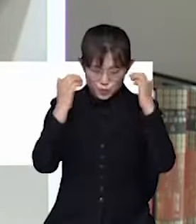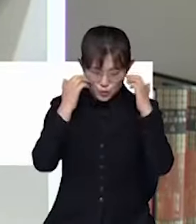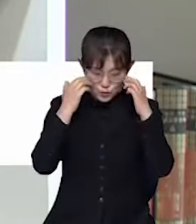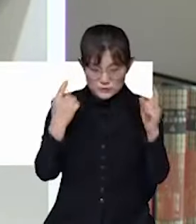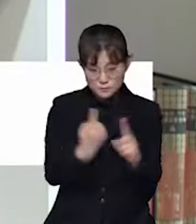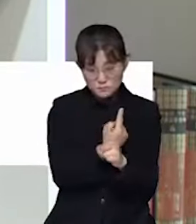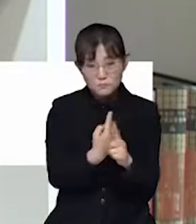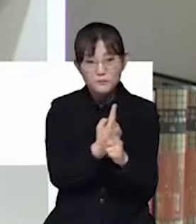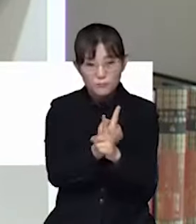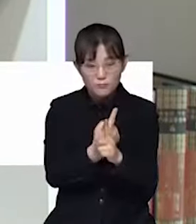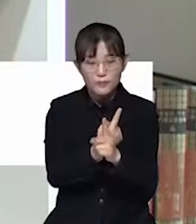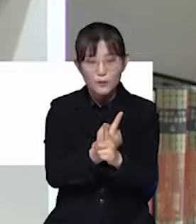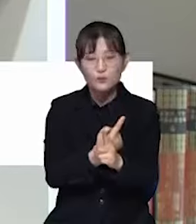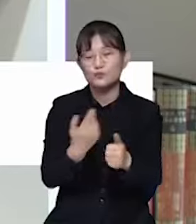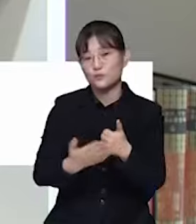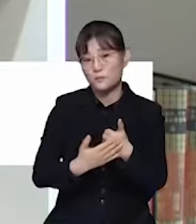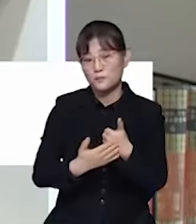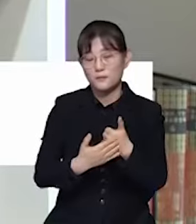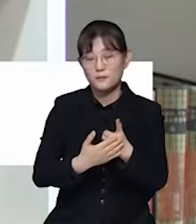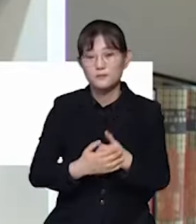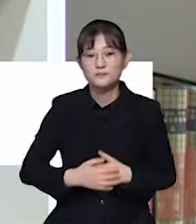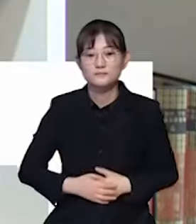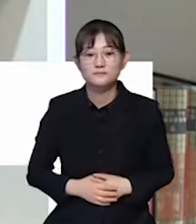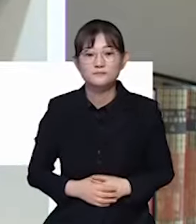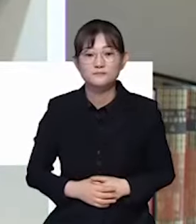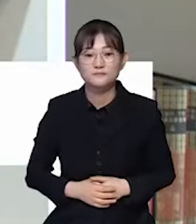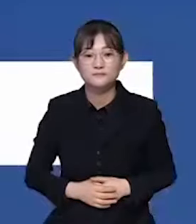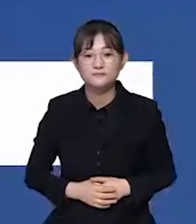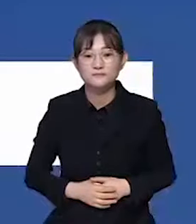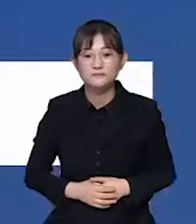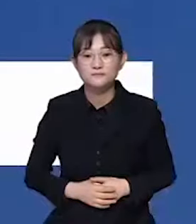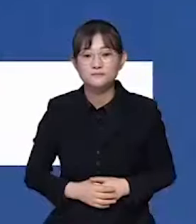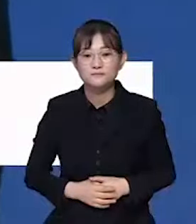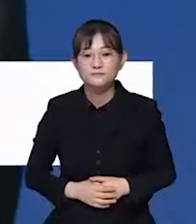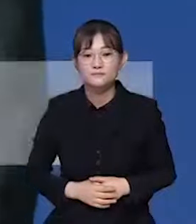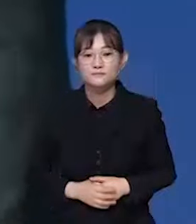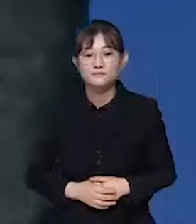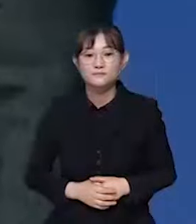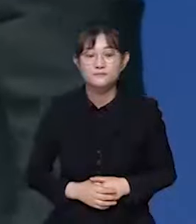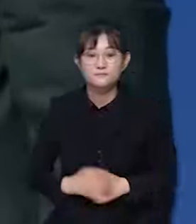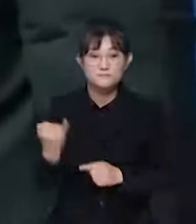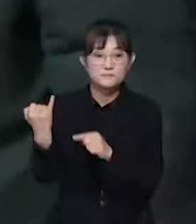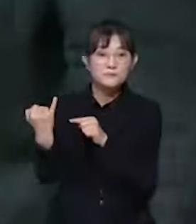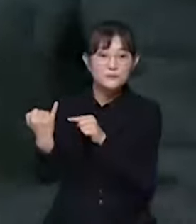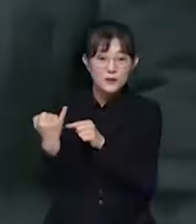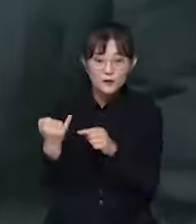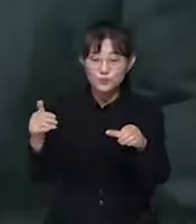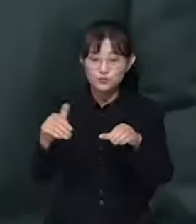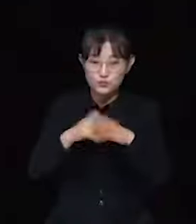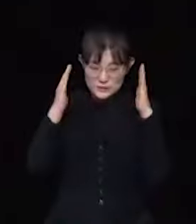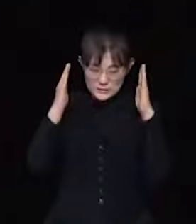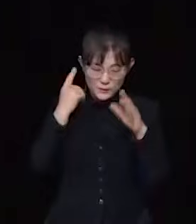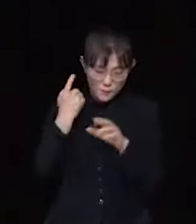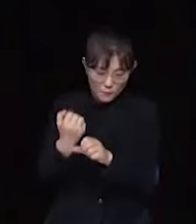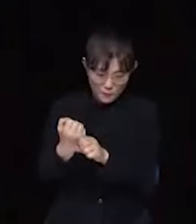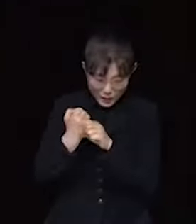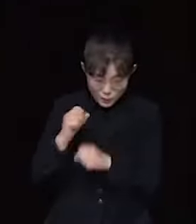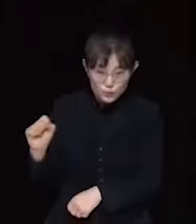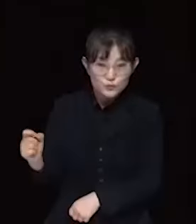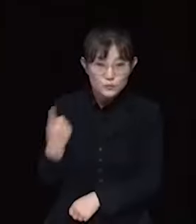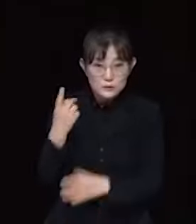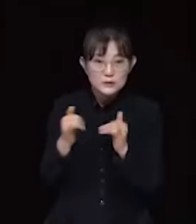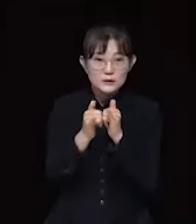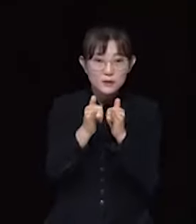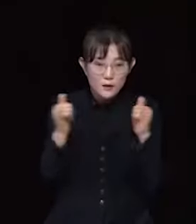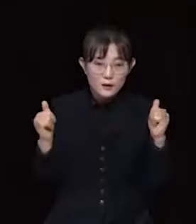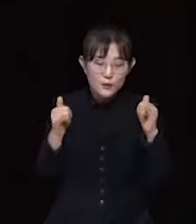상처를 치유하는데 큰 도움을 주는 그런 작품이라고 할 수 있겠죠. 한 작가는 문학적 탐구가 인간의